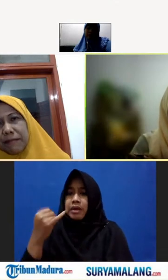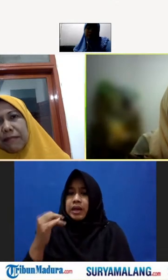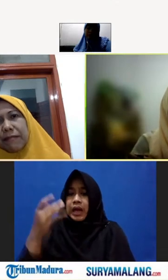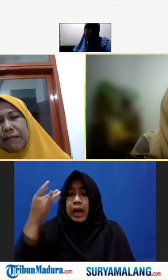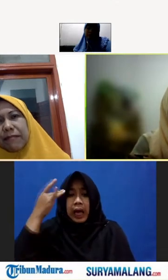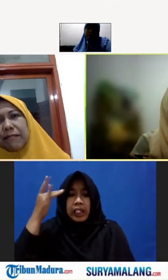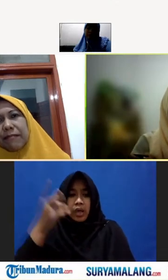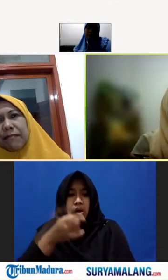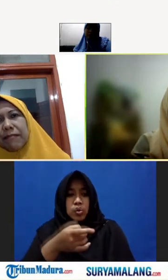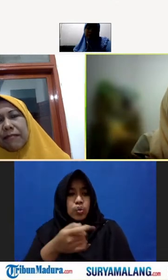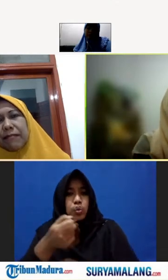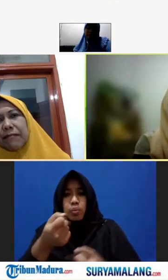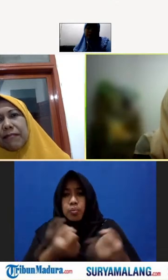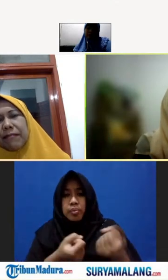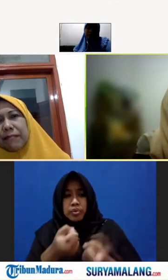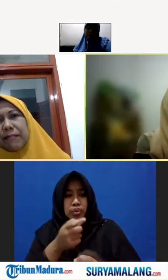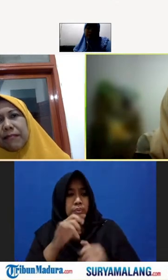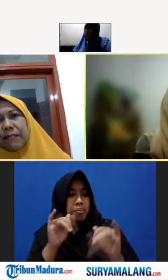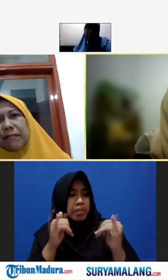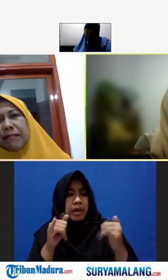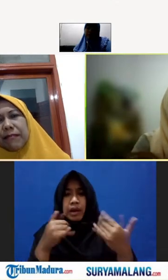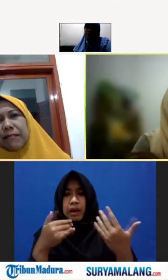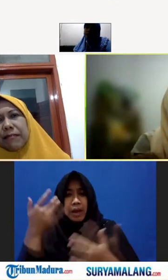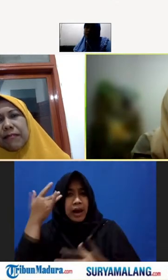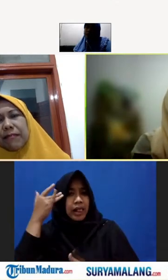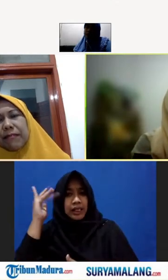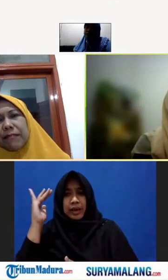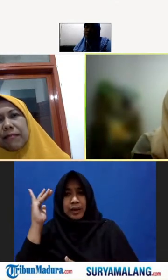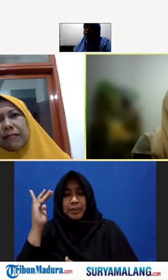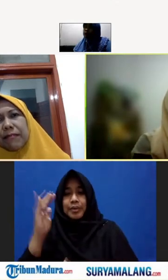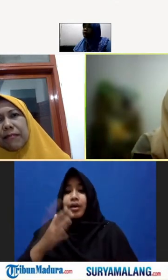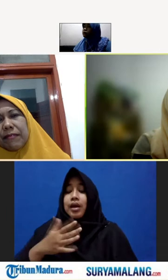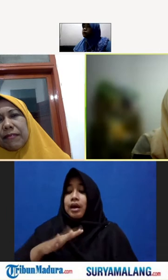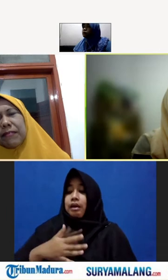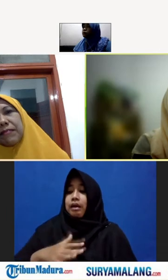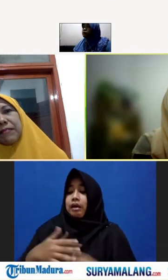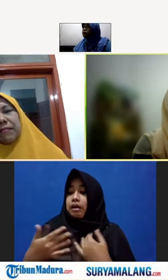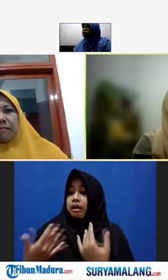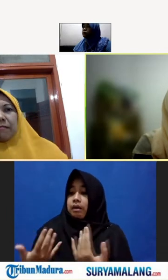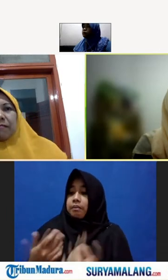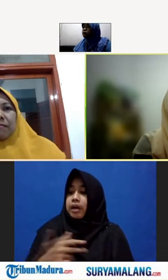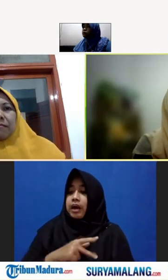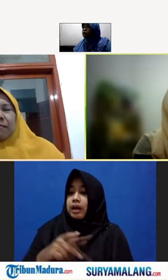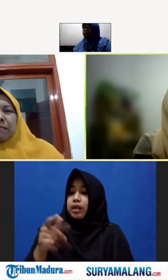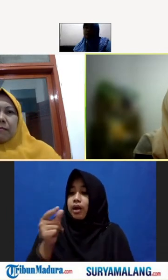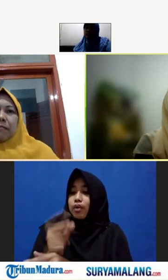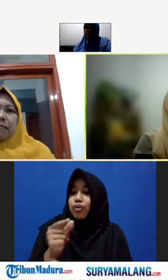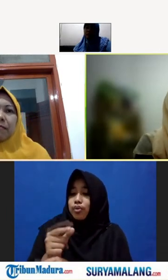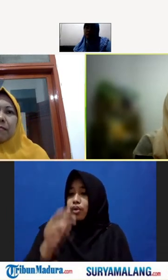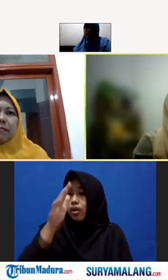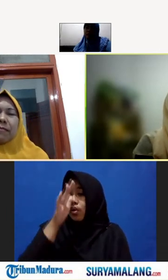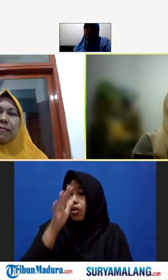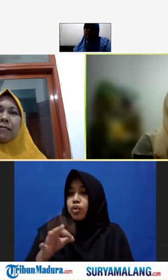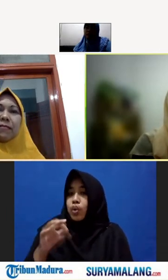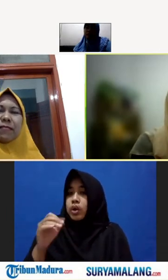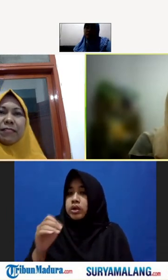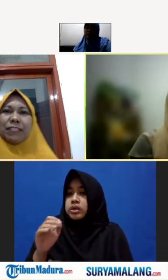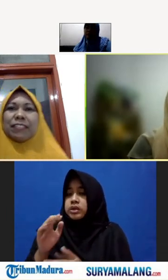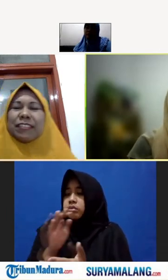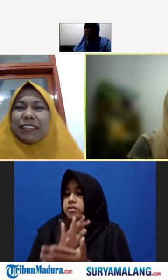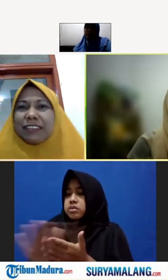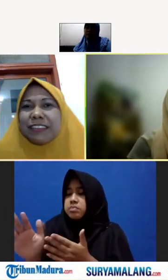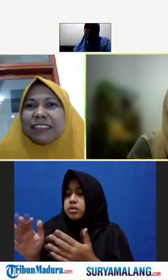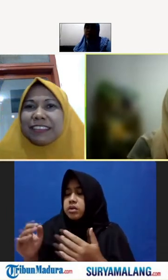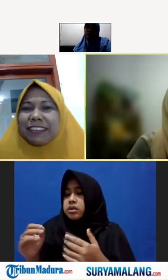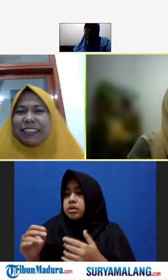mainan-mainan yang lain. Dan kadang-kadang kita sebagai guru dan orang tua tuh cepat nyerah, Miss, aku udah